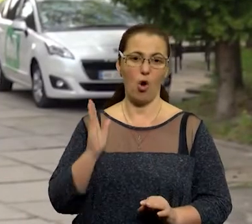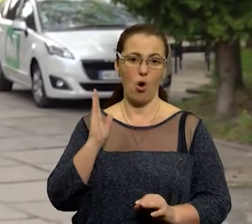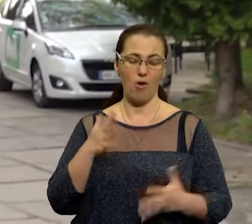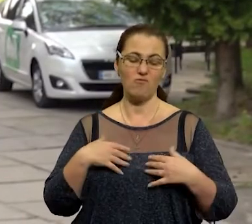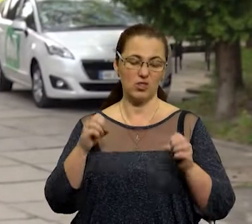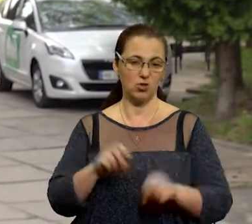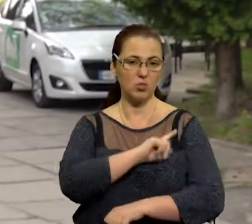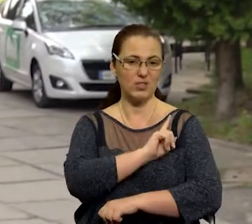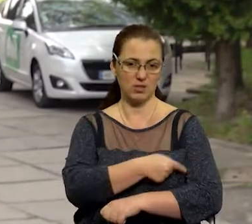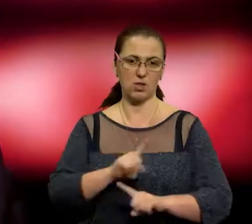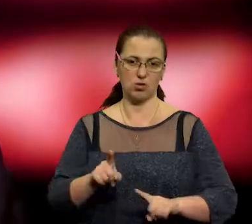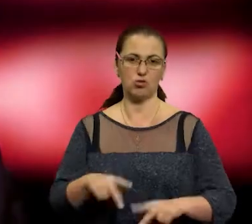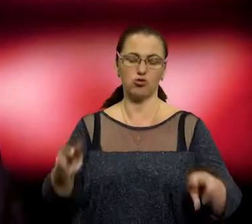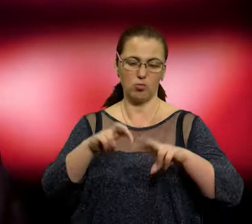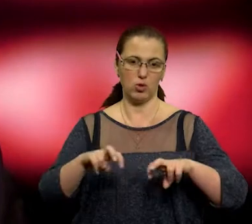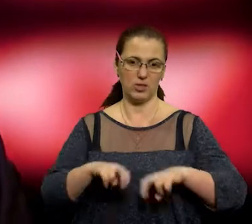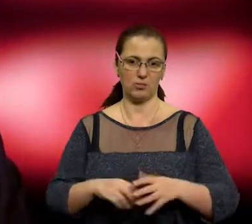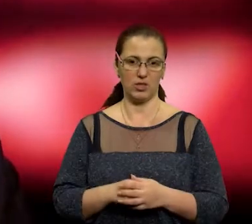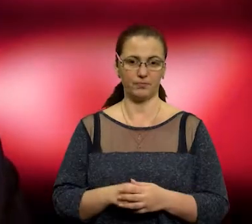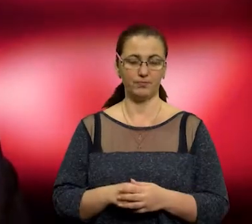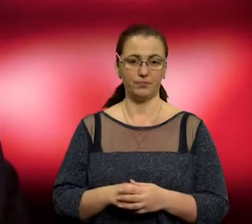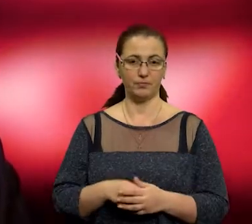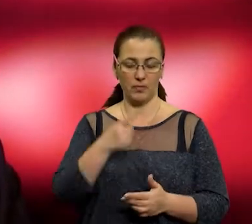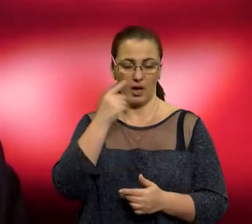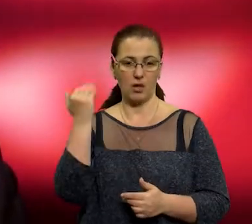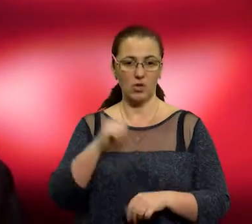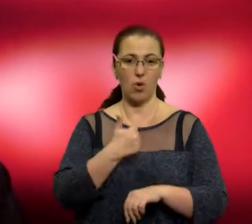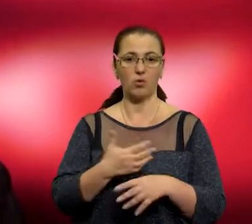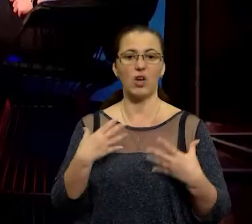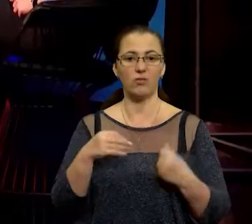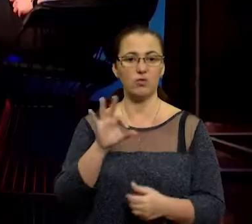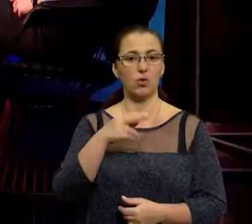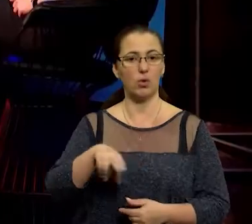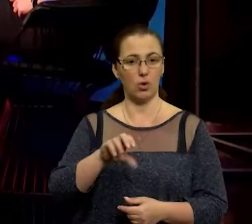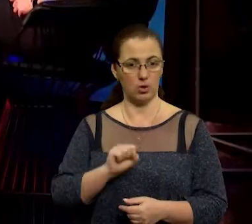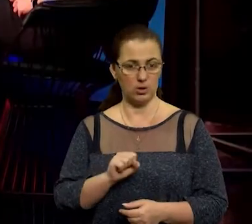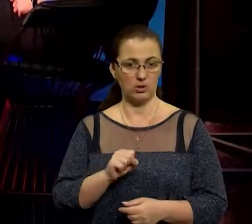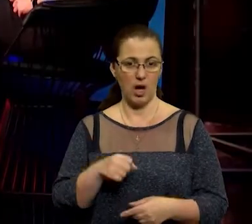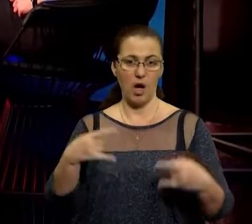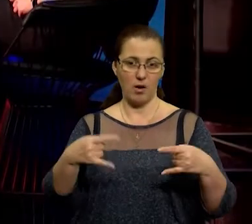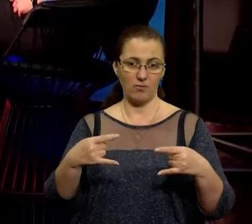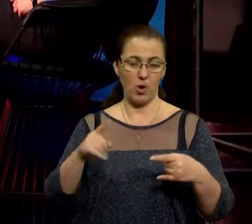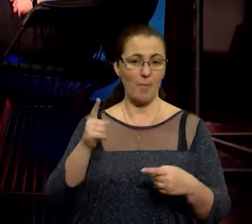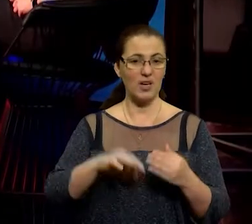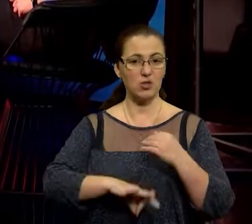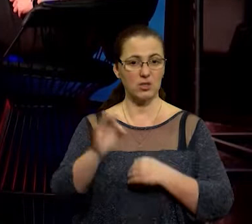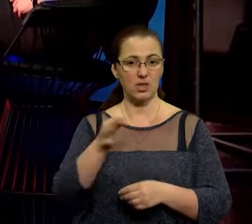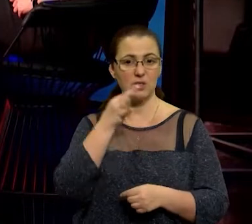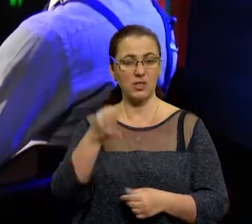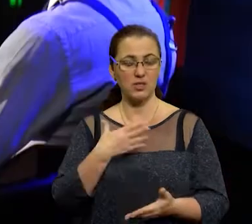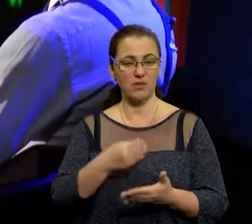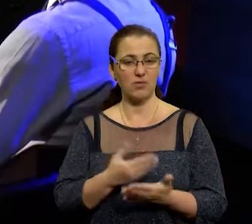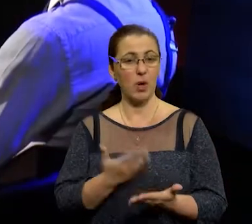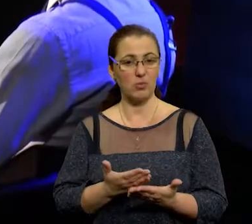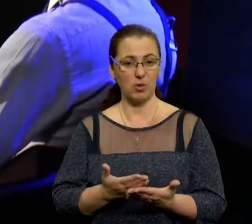зусиль, щоб розмотати цей клубок. А тим часом днями голова Львівської облдержадміністрації у ефірі Першого Західного висловив своє